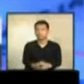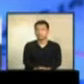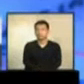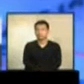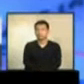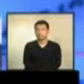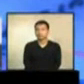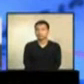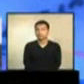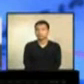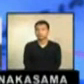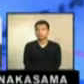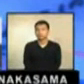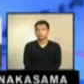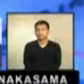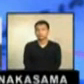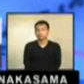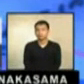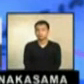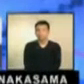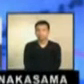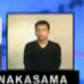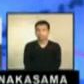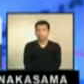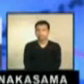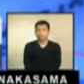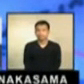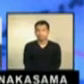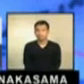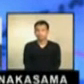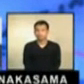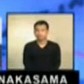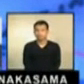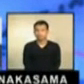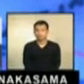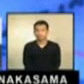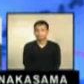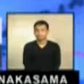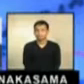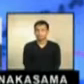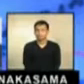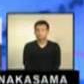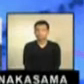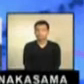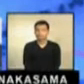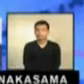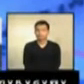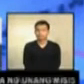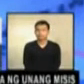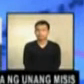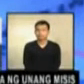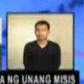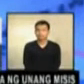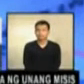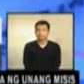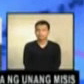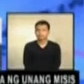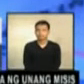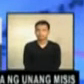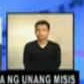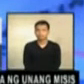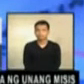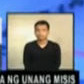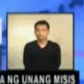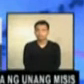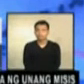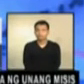Opo, sir. Opo, sir. Yan, pinsan. Ano po? Magpinsan po, magpinsan. Okay. Magpinsan.